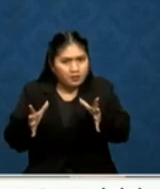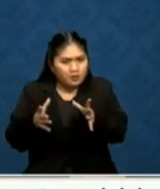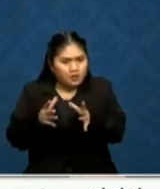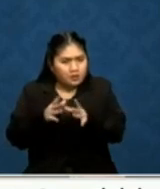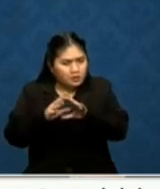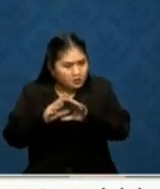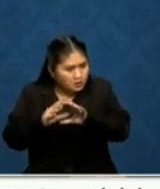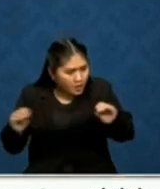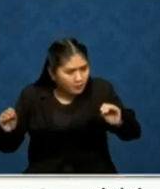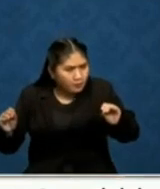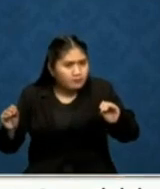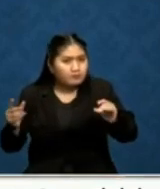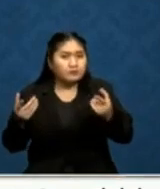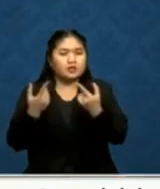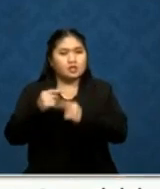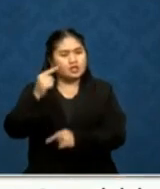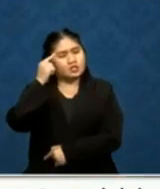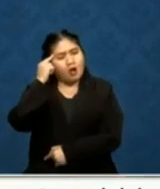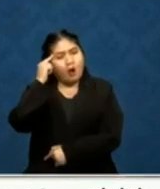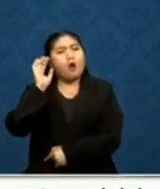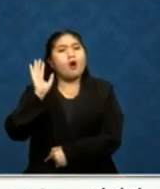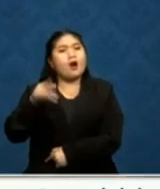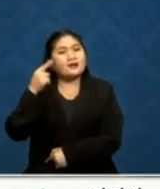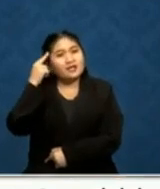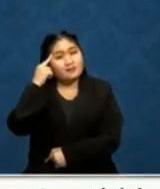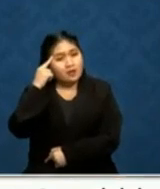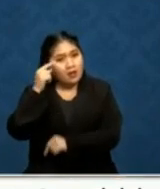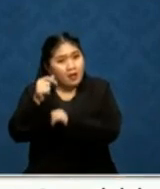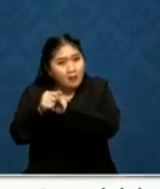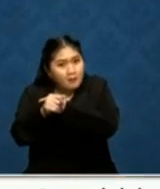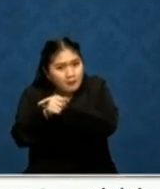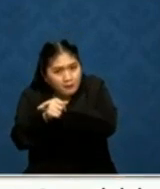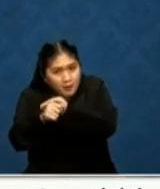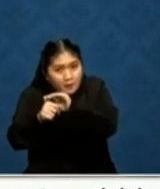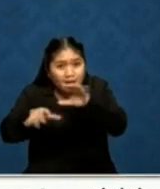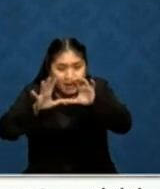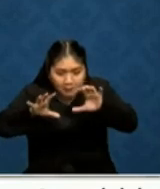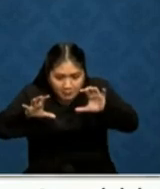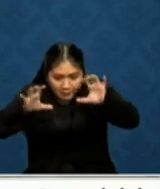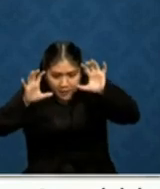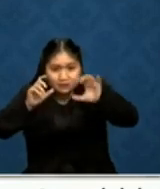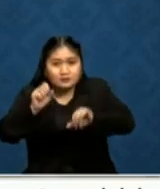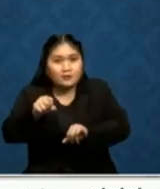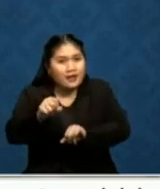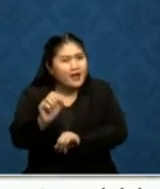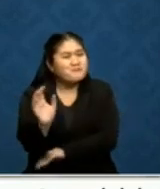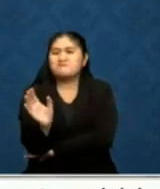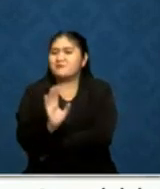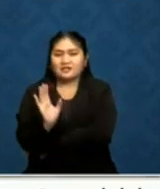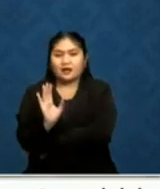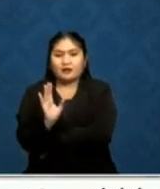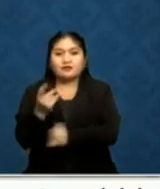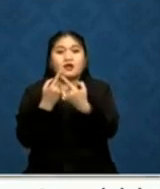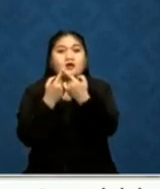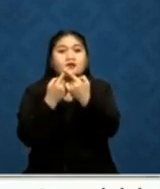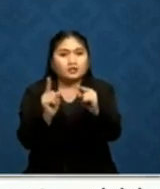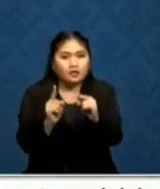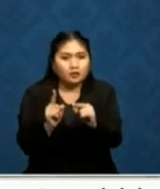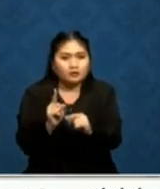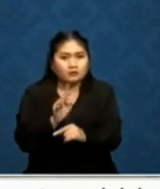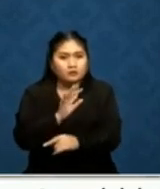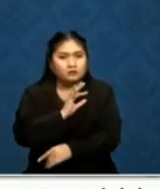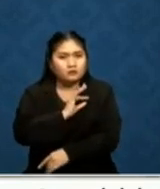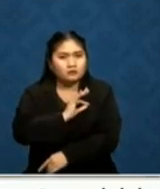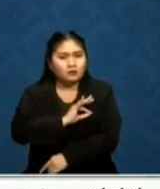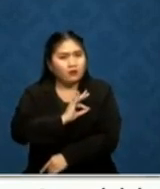ส่วนตัวใดๆทั้งสิ้นท่านอาจจะคิดว่านี่เป็นเรื่องลี้ลับใช่ไหมคะ The Ghost ต้องเข้าแล้วใช่ไหมคะแต่จริงๆแล้วไม่ใช่ค่ะผู้หญิงคนนี้รู้สึกถึงความ